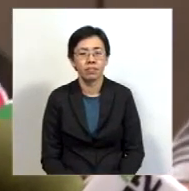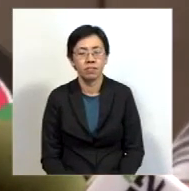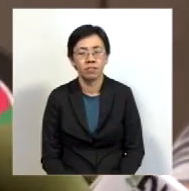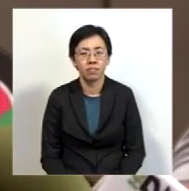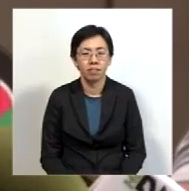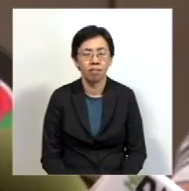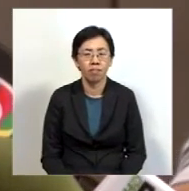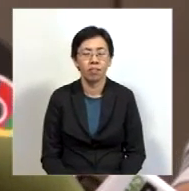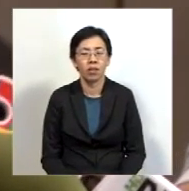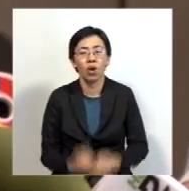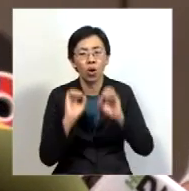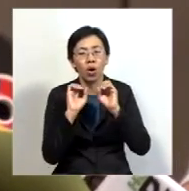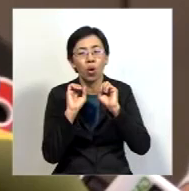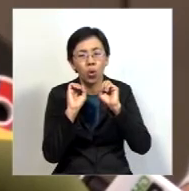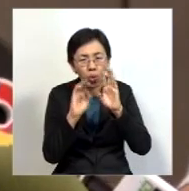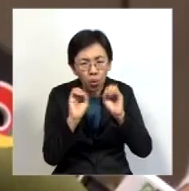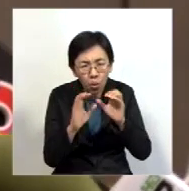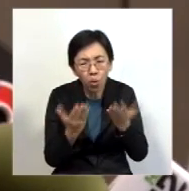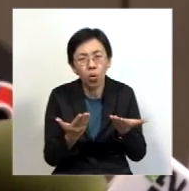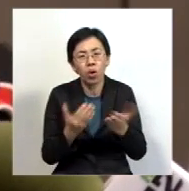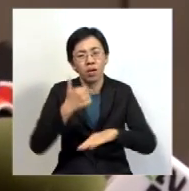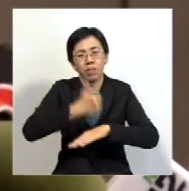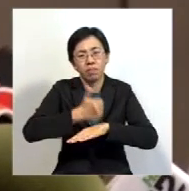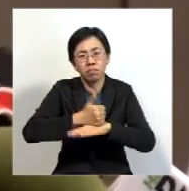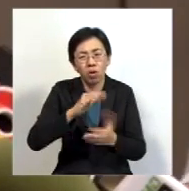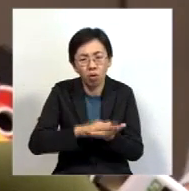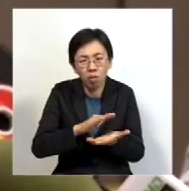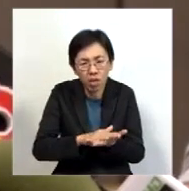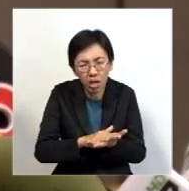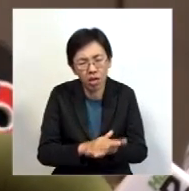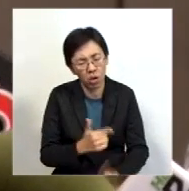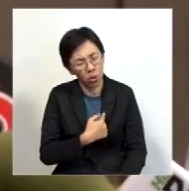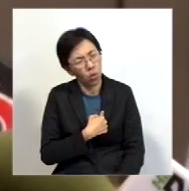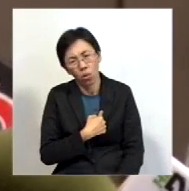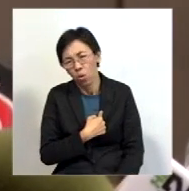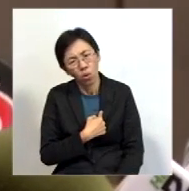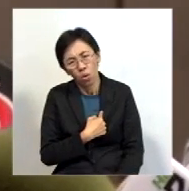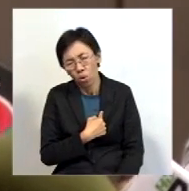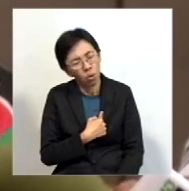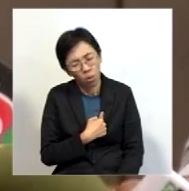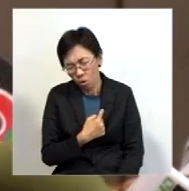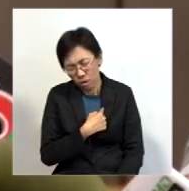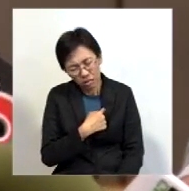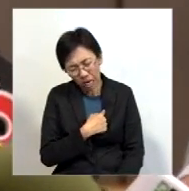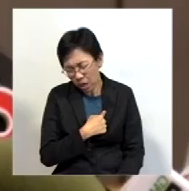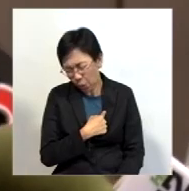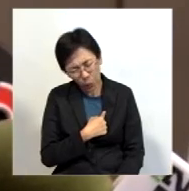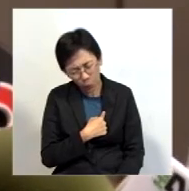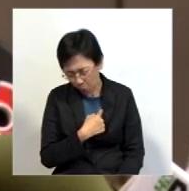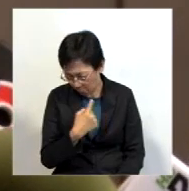เป็นถึงคุณครูเป็นถึงผอ.จิตใจท่านโหดร้ายโหดเหี้ยมมากๆ